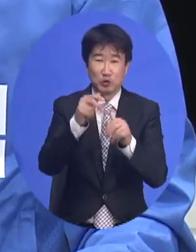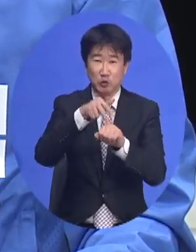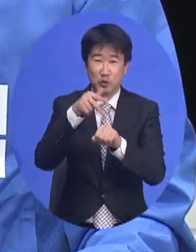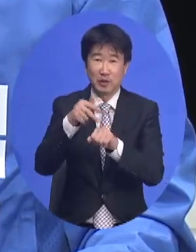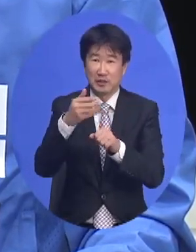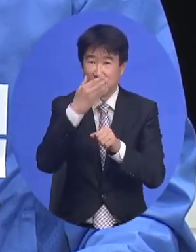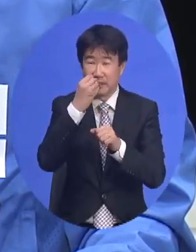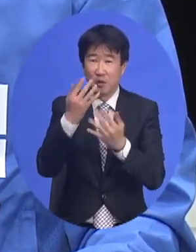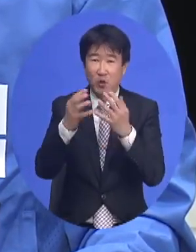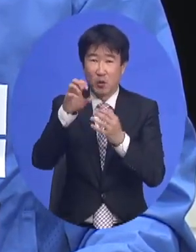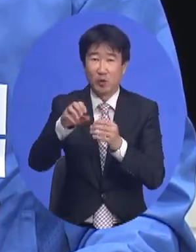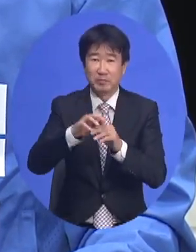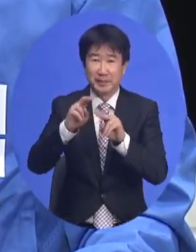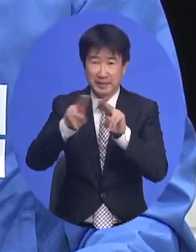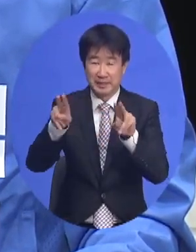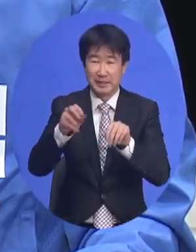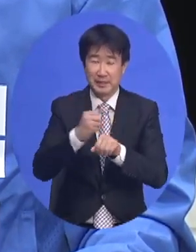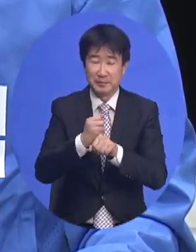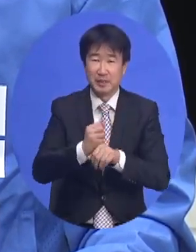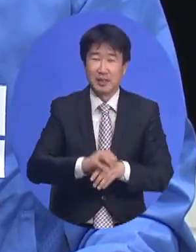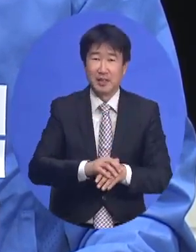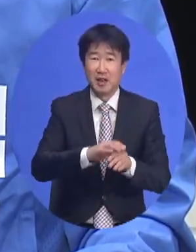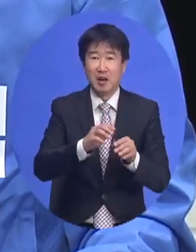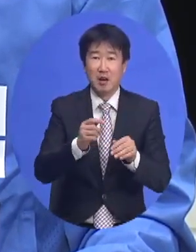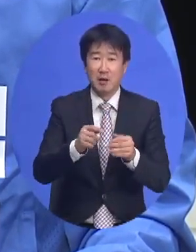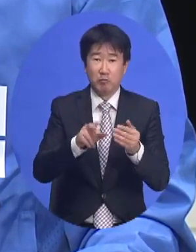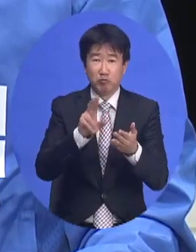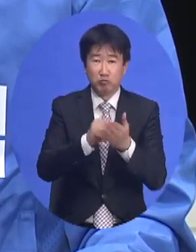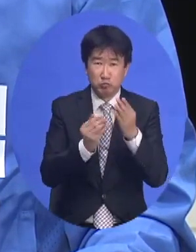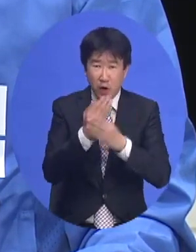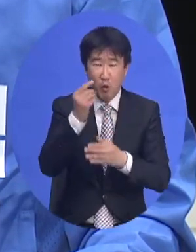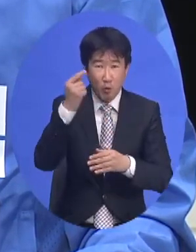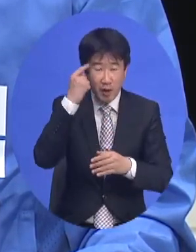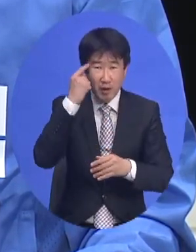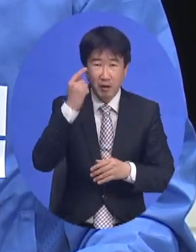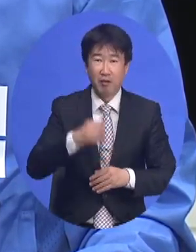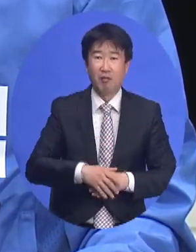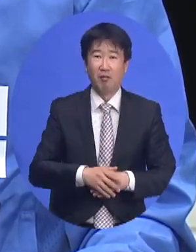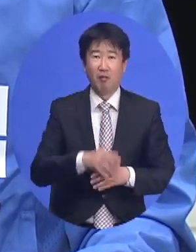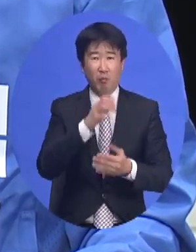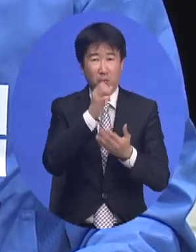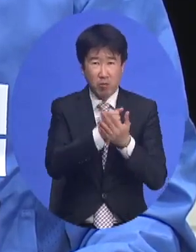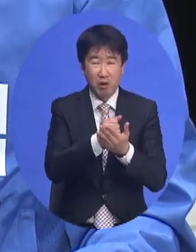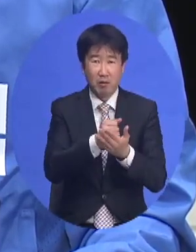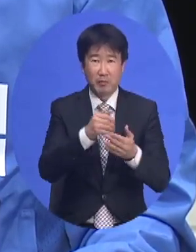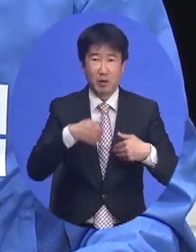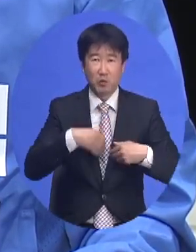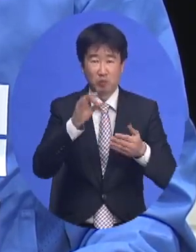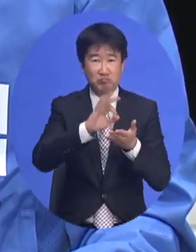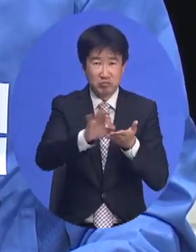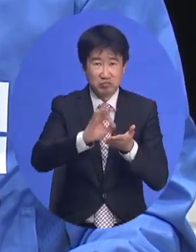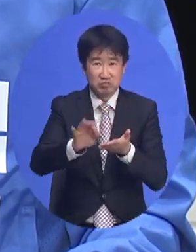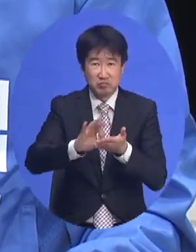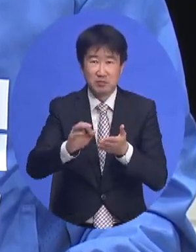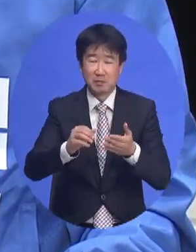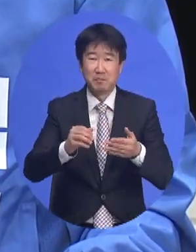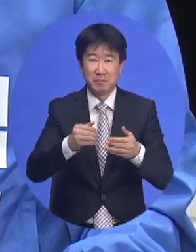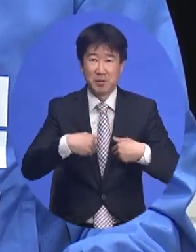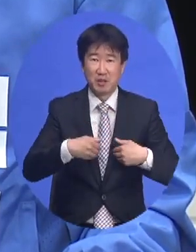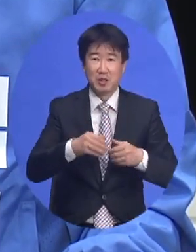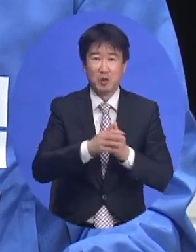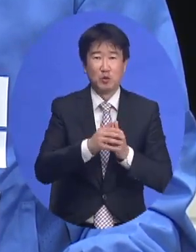백제화를 가져갔습니다. 근데 이게 왜 문제가 되냐면요. 그러니까 당연히 해야죠. 돈 들여서 해야죠. 하는데